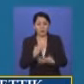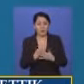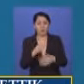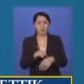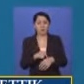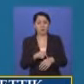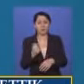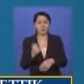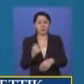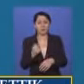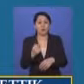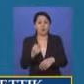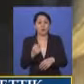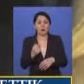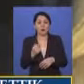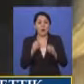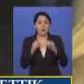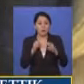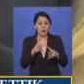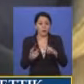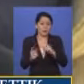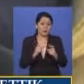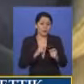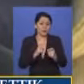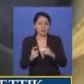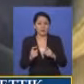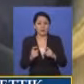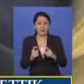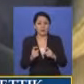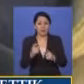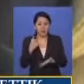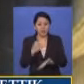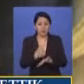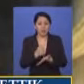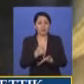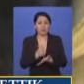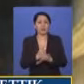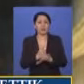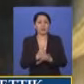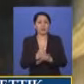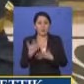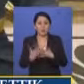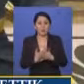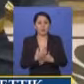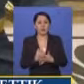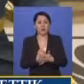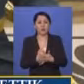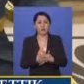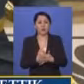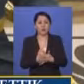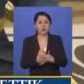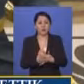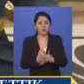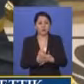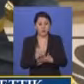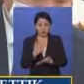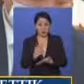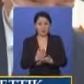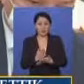сезіндік. Қауіпті дертпен күрестің тиімді жүйесі ең алдымен солардың табанды еңбегінің арқасында